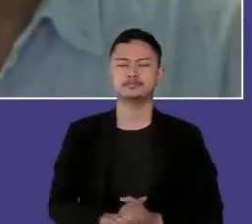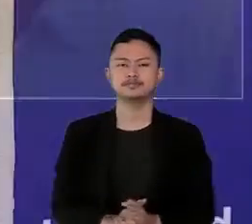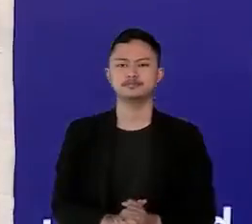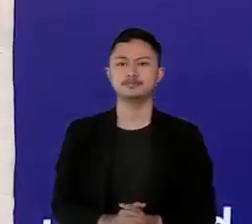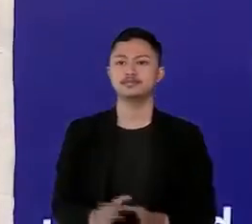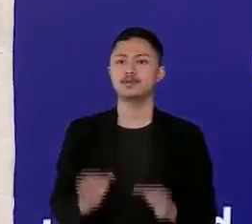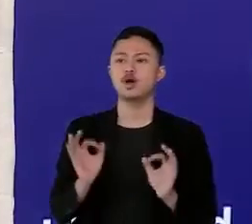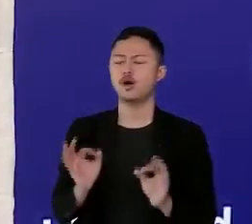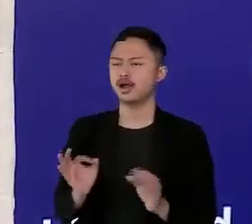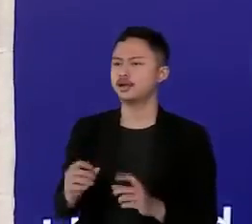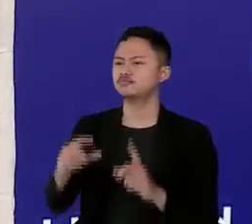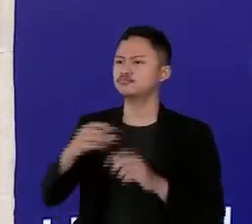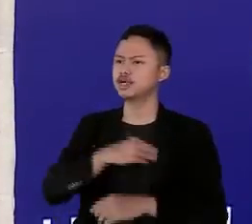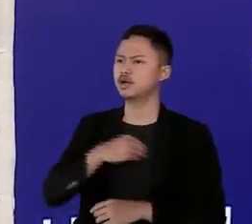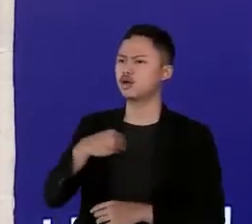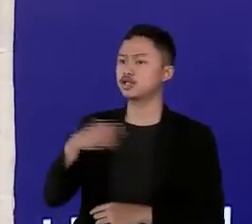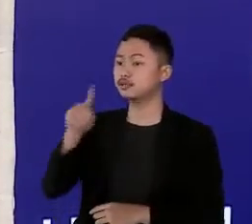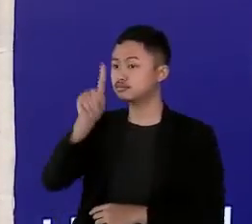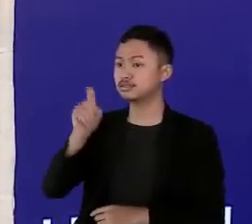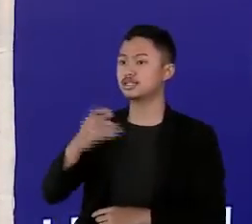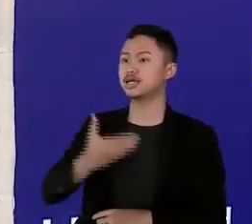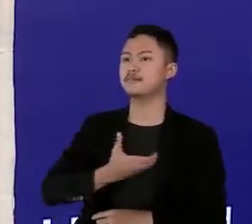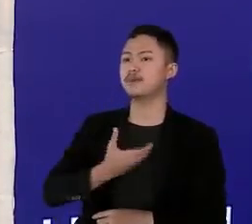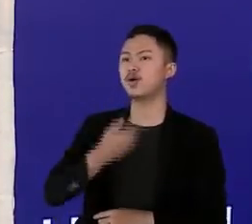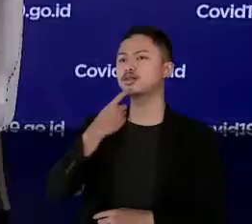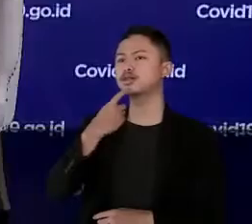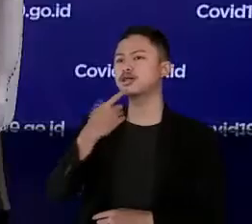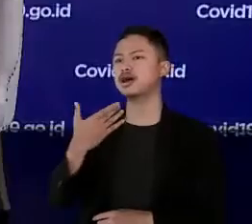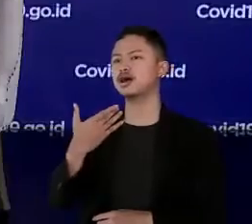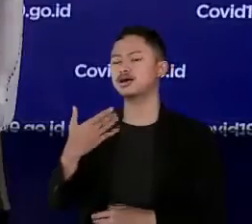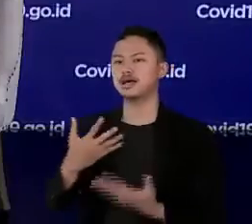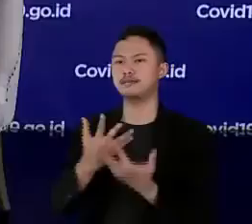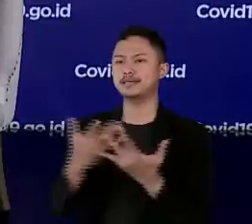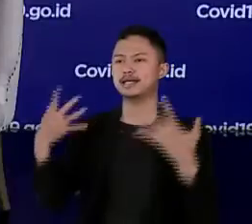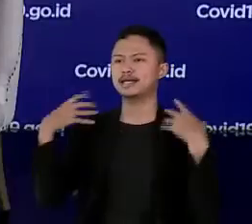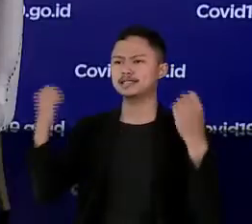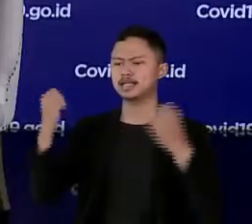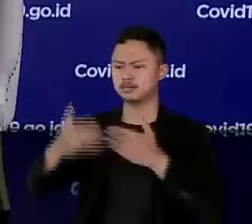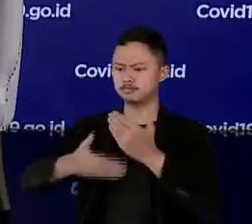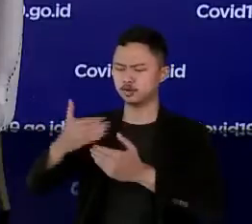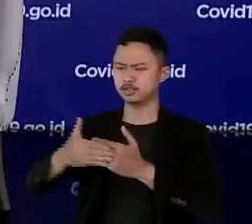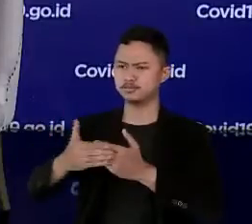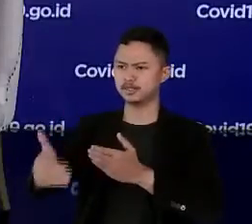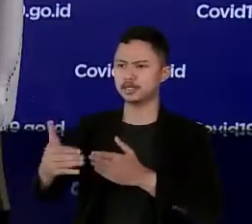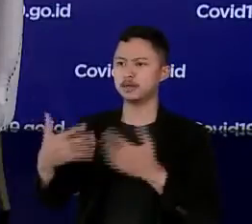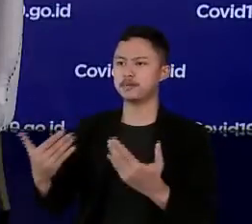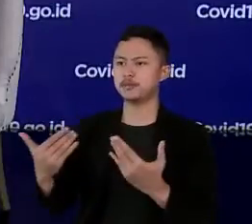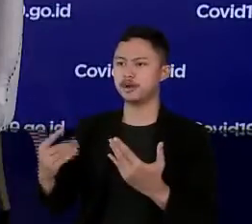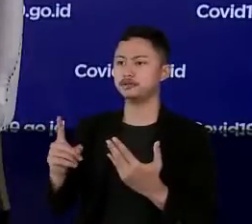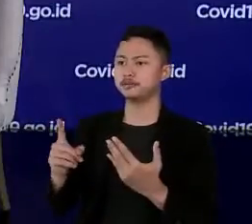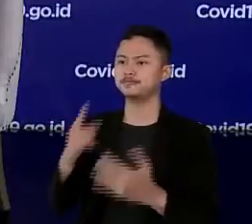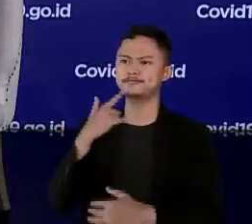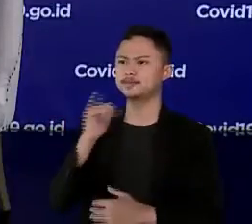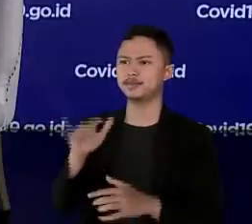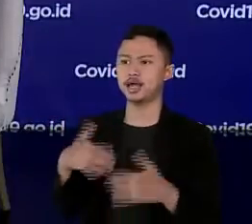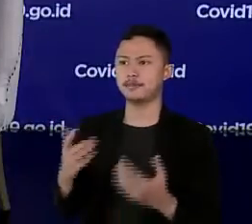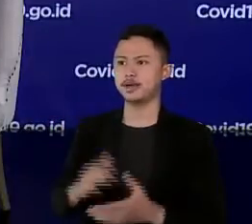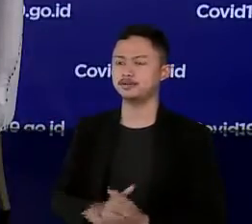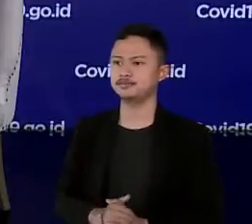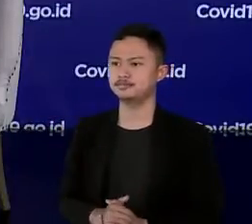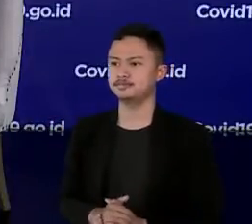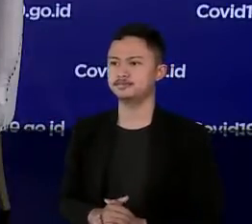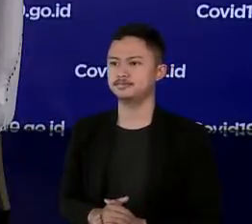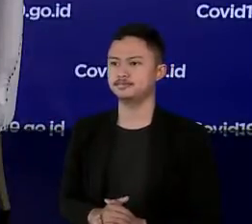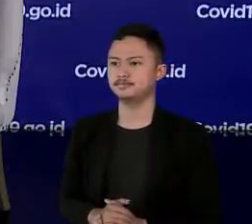dokter Regina ini kembali ingin menanyakan mengenai kesehatan masyarakat dalam jangka panjang dokternya kira-kira Seperti apa apakah